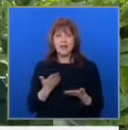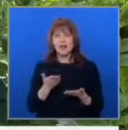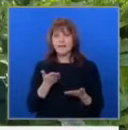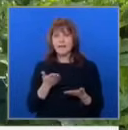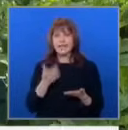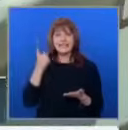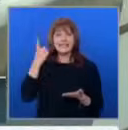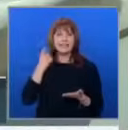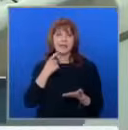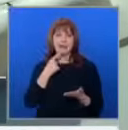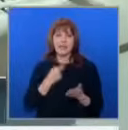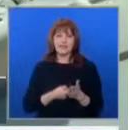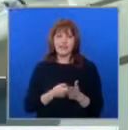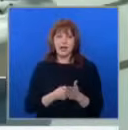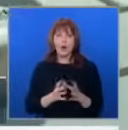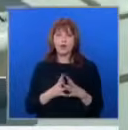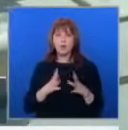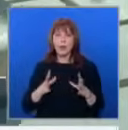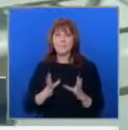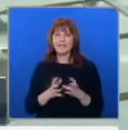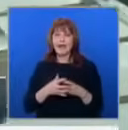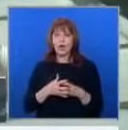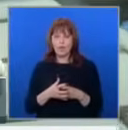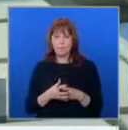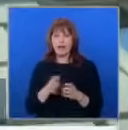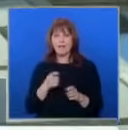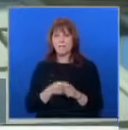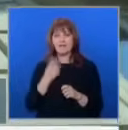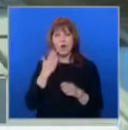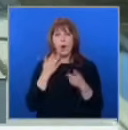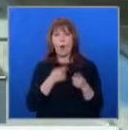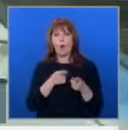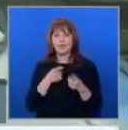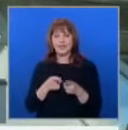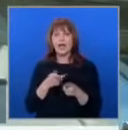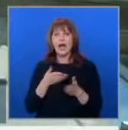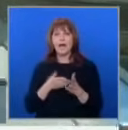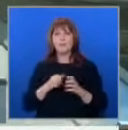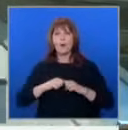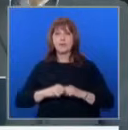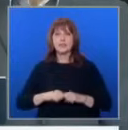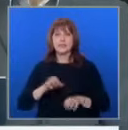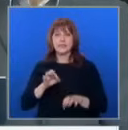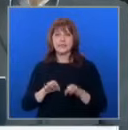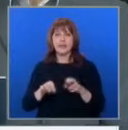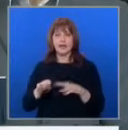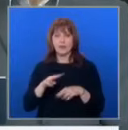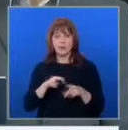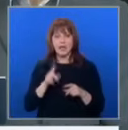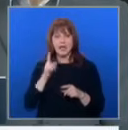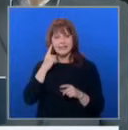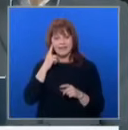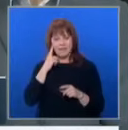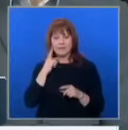в сигнала твърдения. От най-голямата група в местния парламент отправиха обвинения към Общинската избирателна комисия. Смятам, че